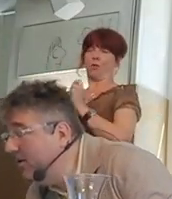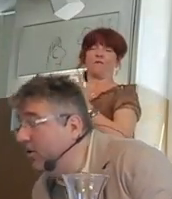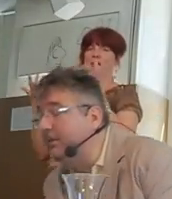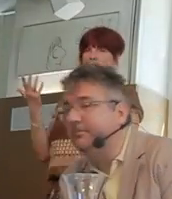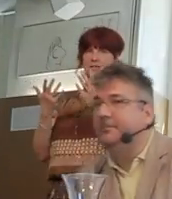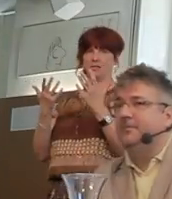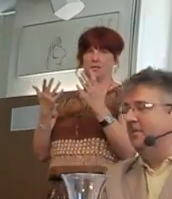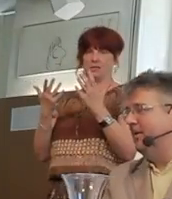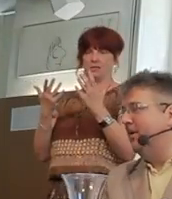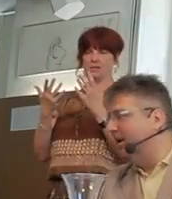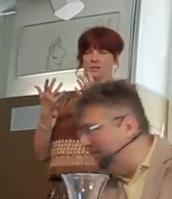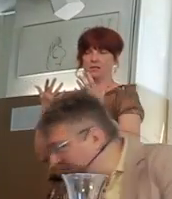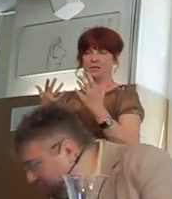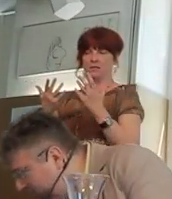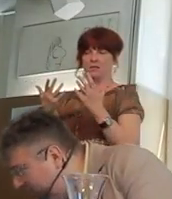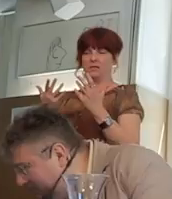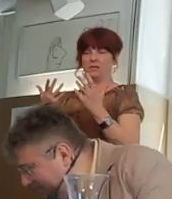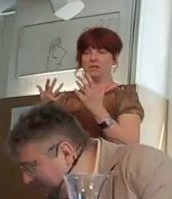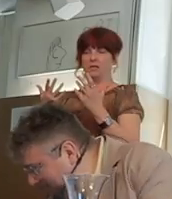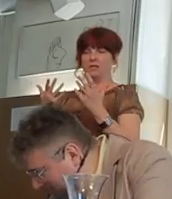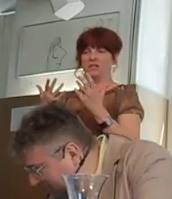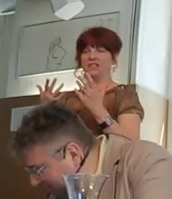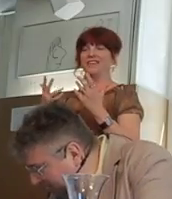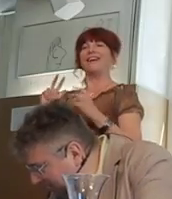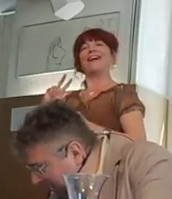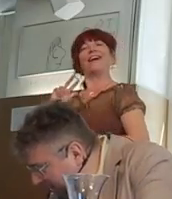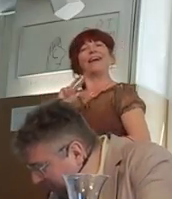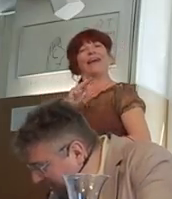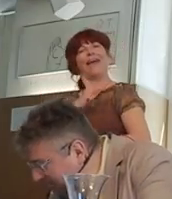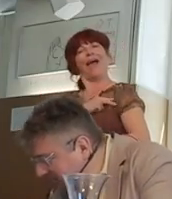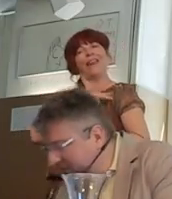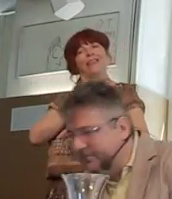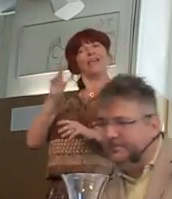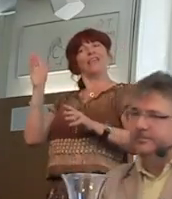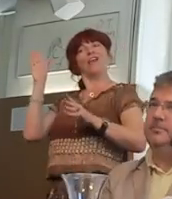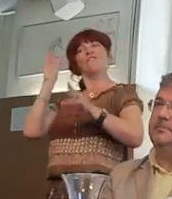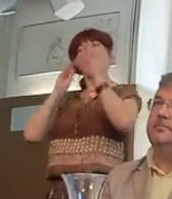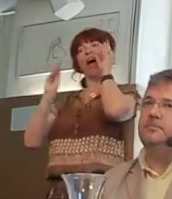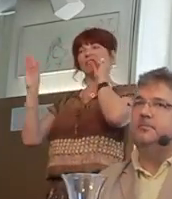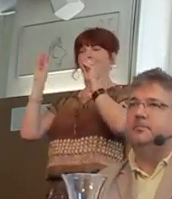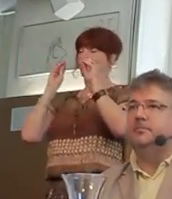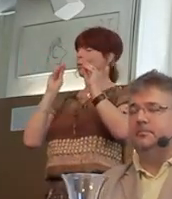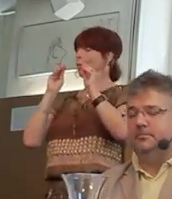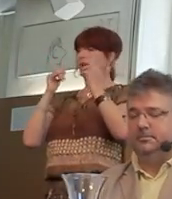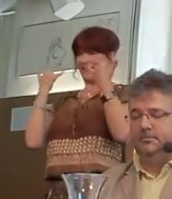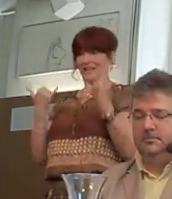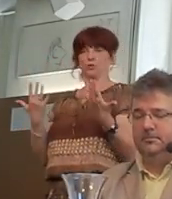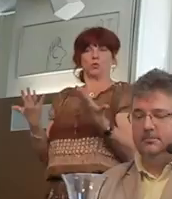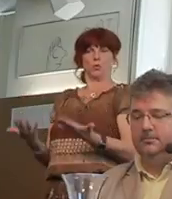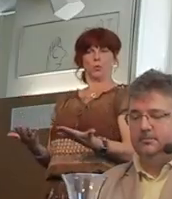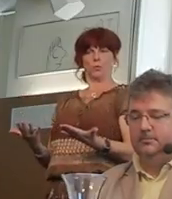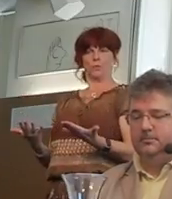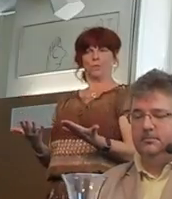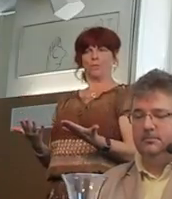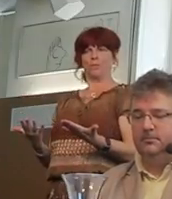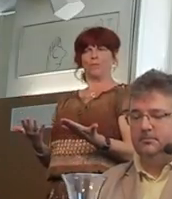die Wahrnehmung der Wirklichkeit, wie sie eben bis jetzt ist. Ja? Das heißt, wir brauchen letztlich